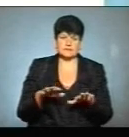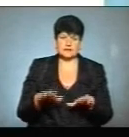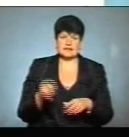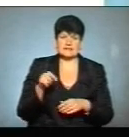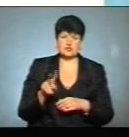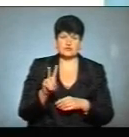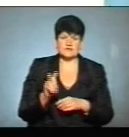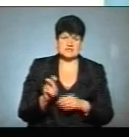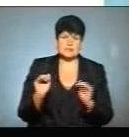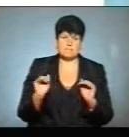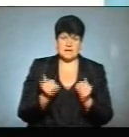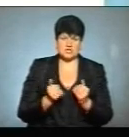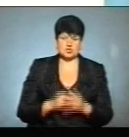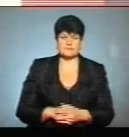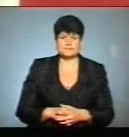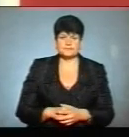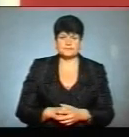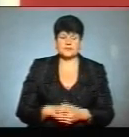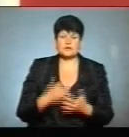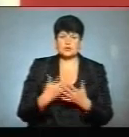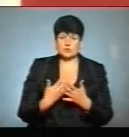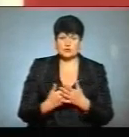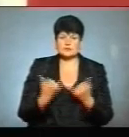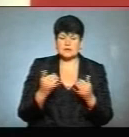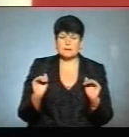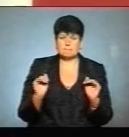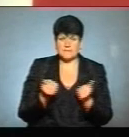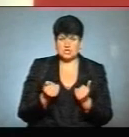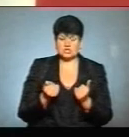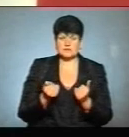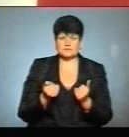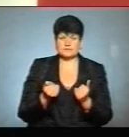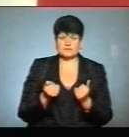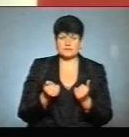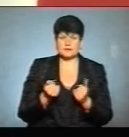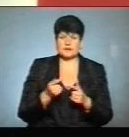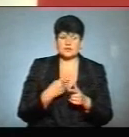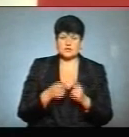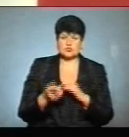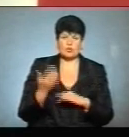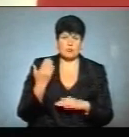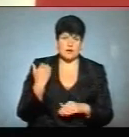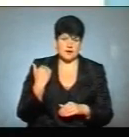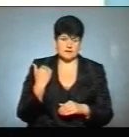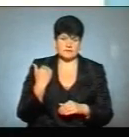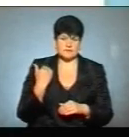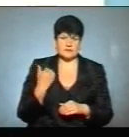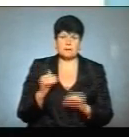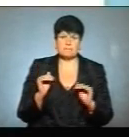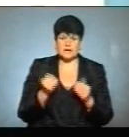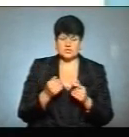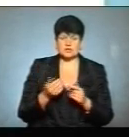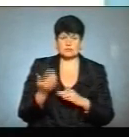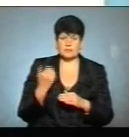менше за цей період часу. Угу. Тобто наразі менше вакансій, ніж попередній рік? Менше вакансій, ніж попередній рік,